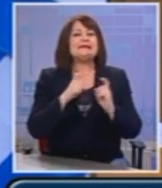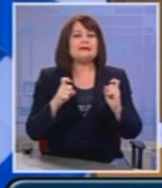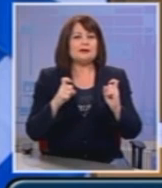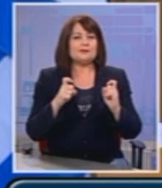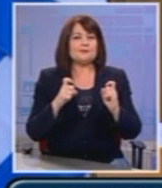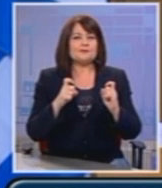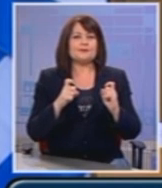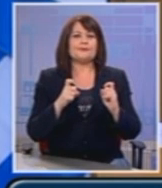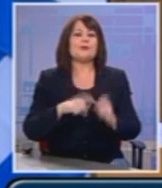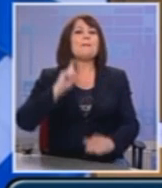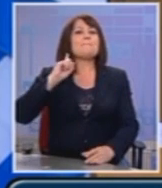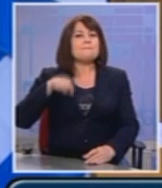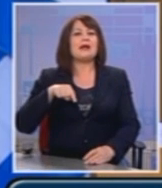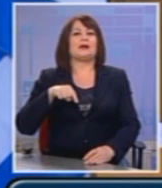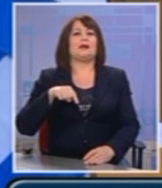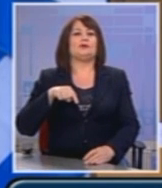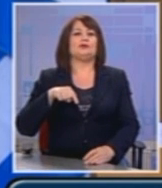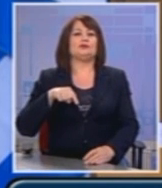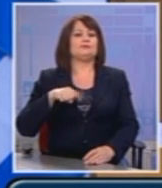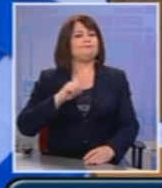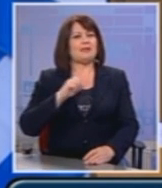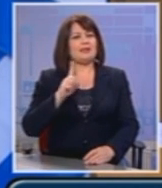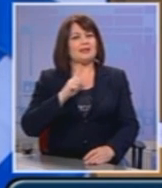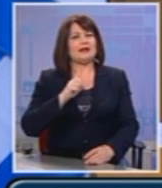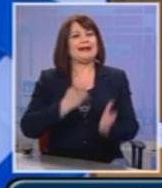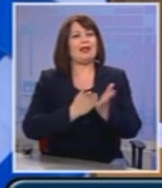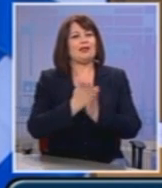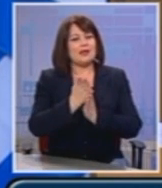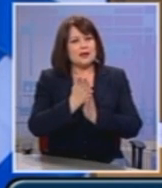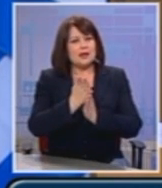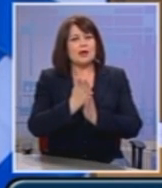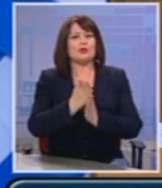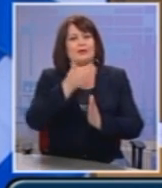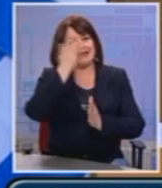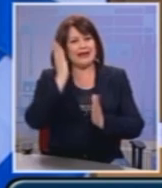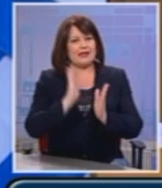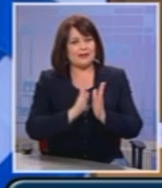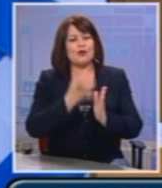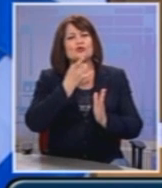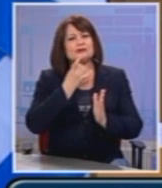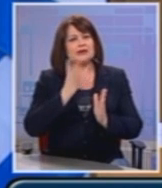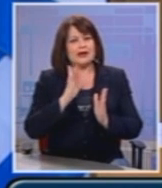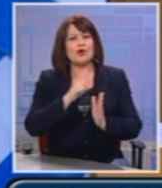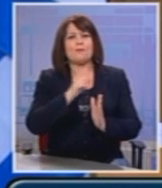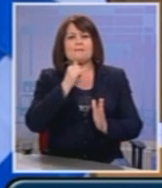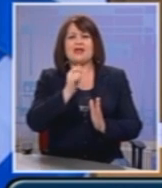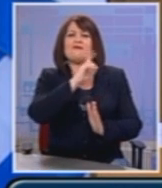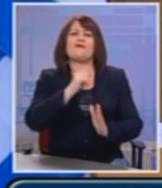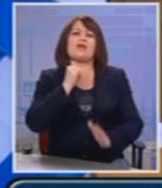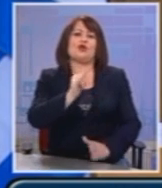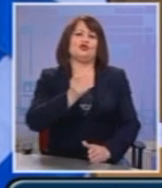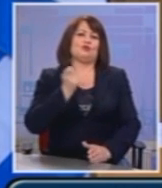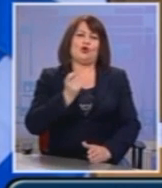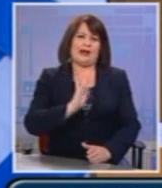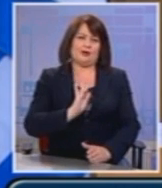του παράνομου αθέμιτου απεχθούς και μη βιώσιμου